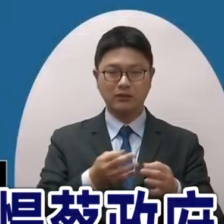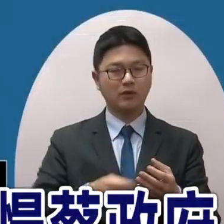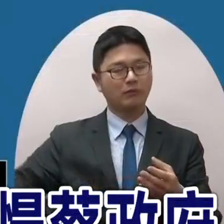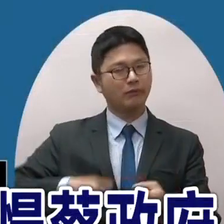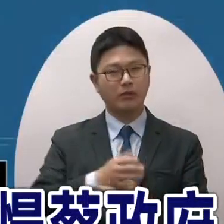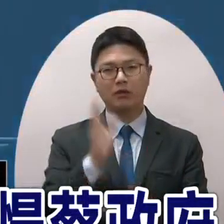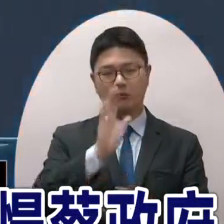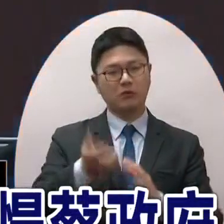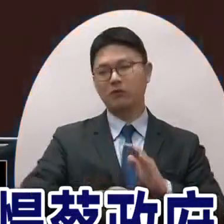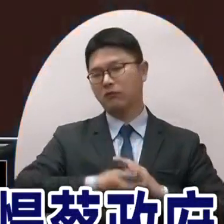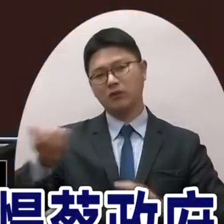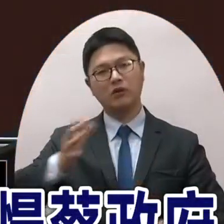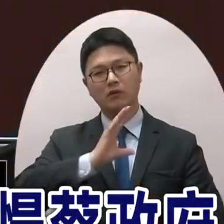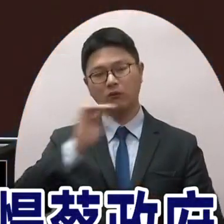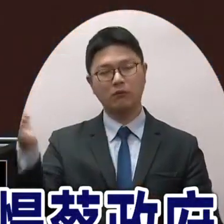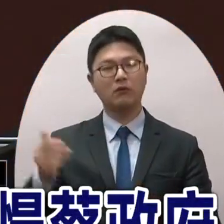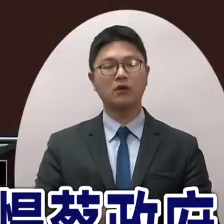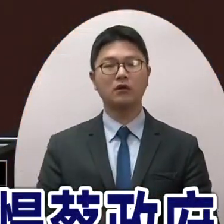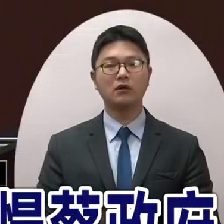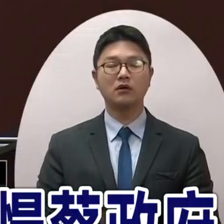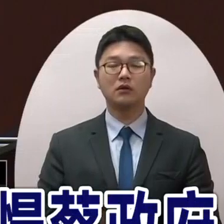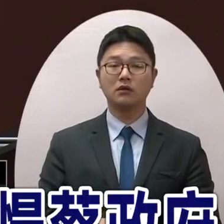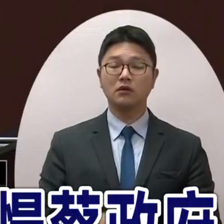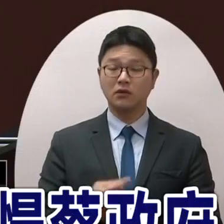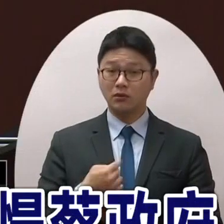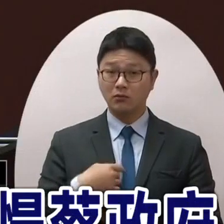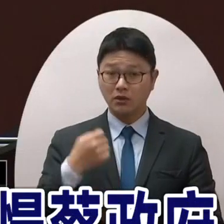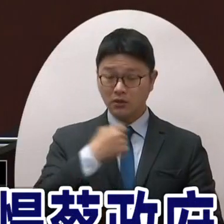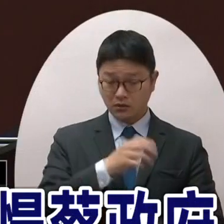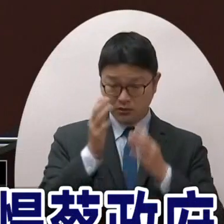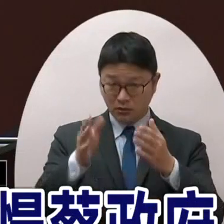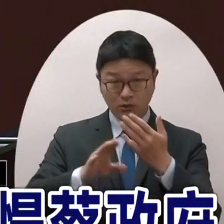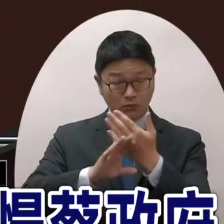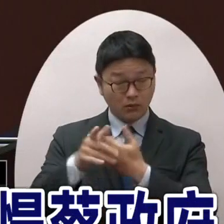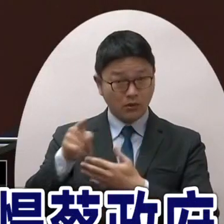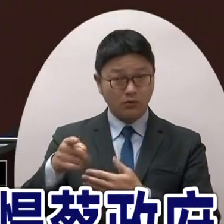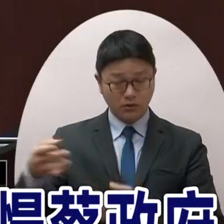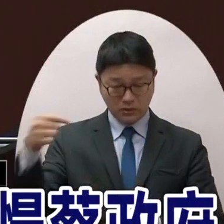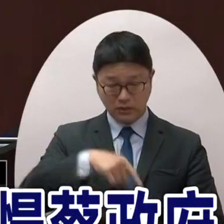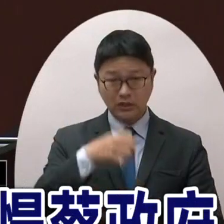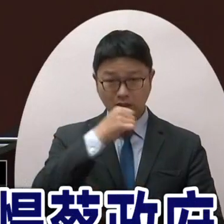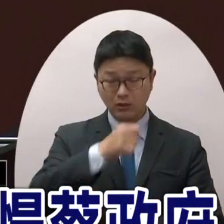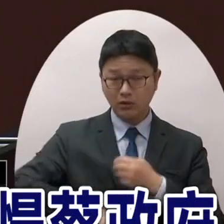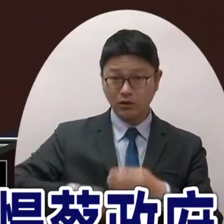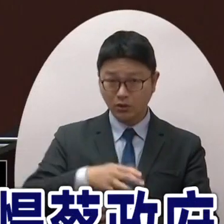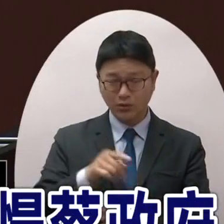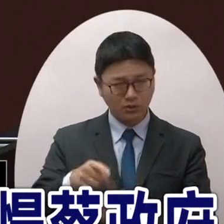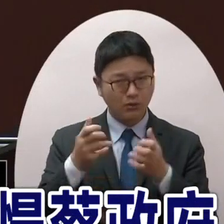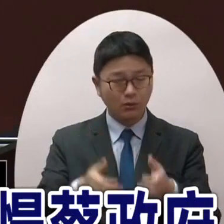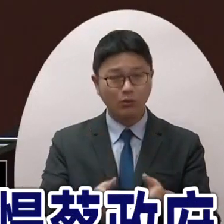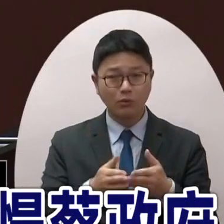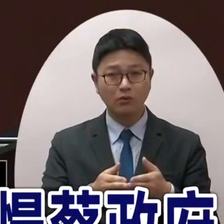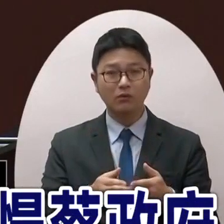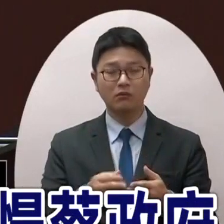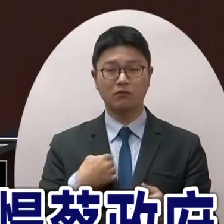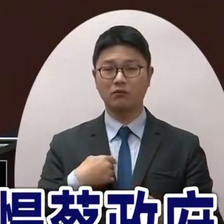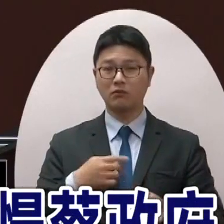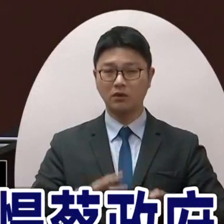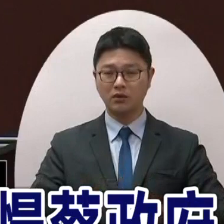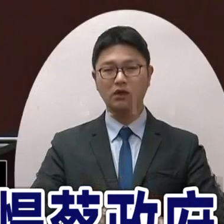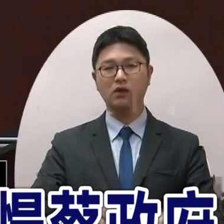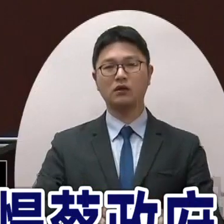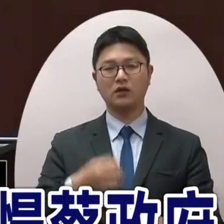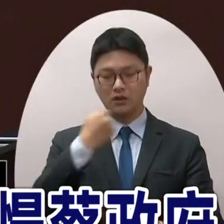道外汇管制对于外资来台投资的重要性吗？居然在内部里面也没有沟